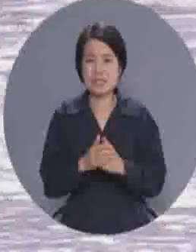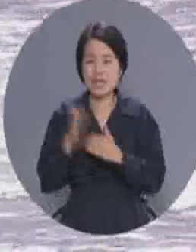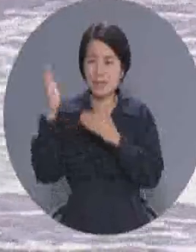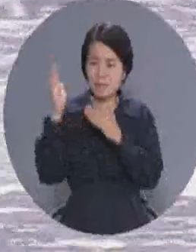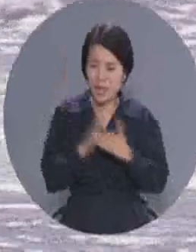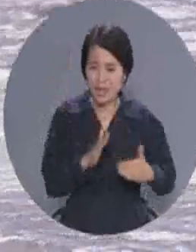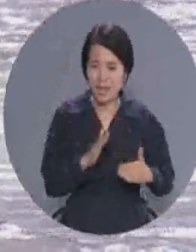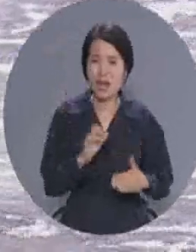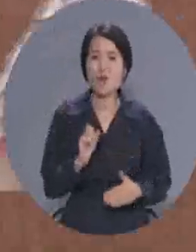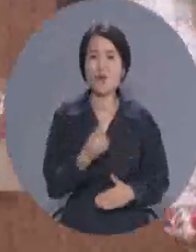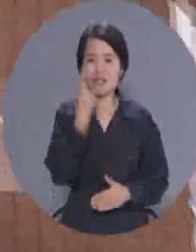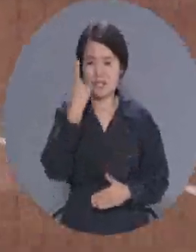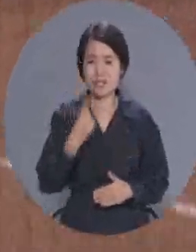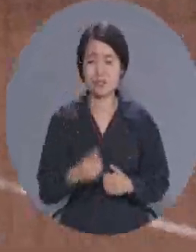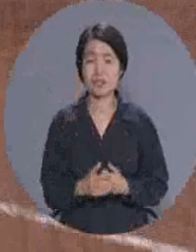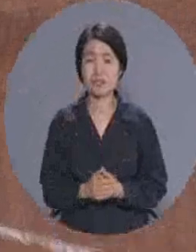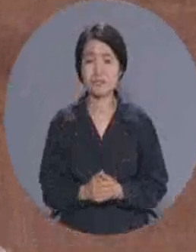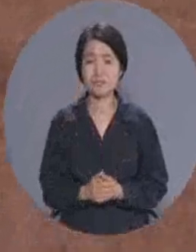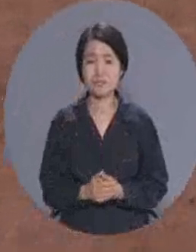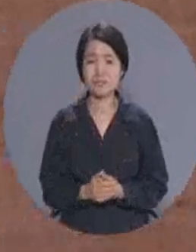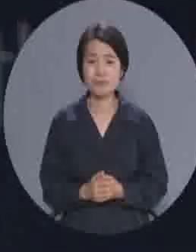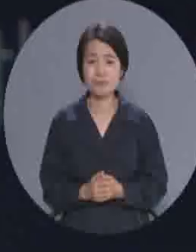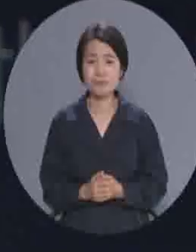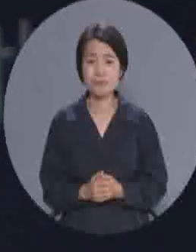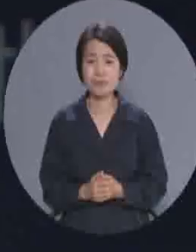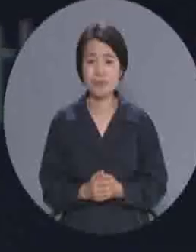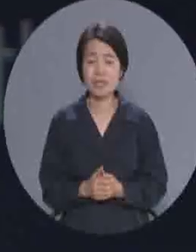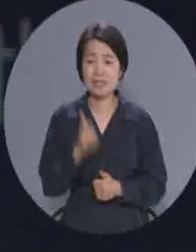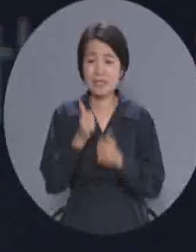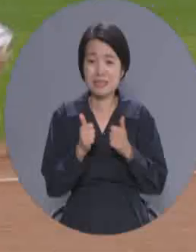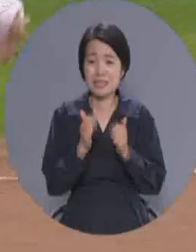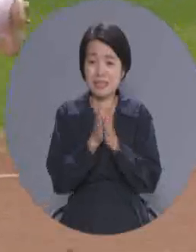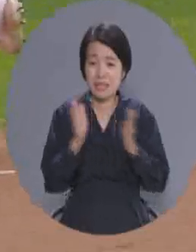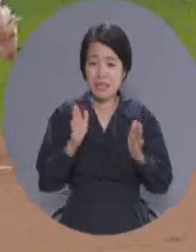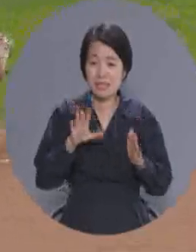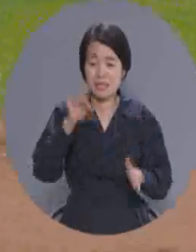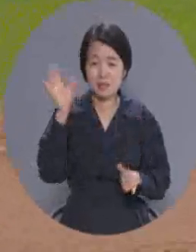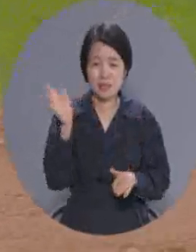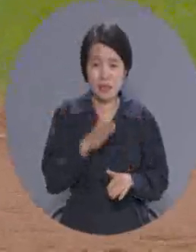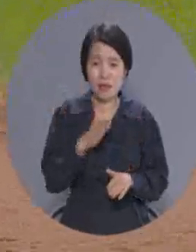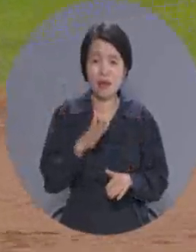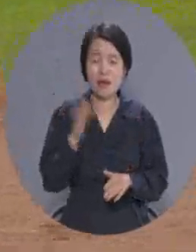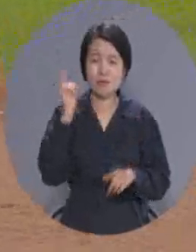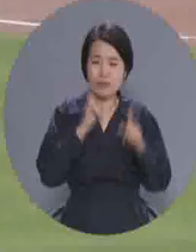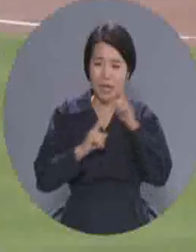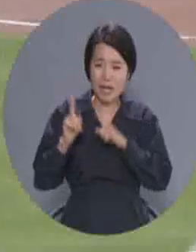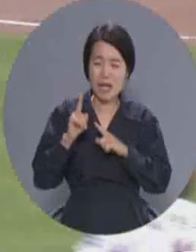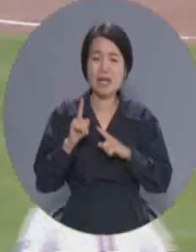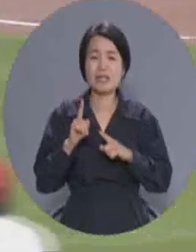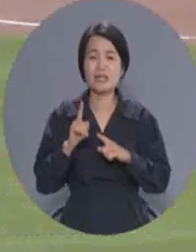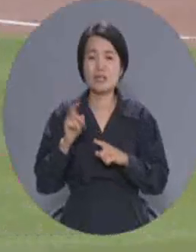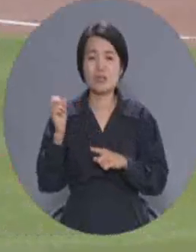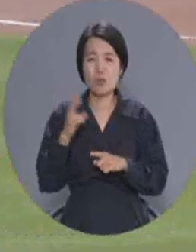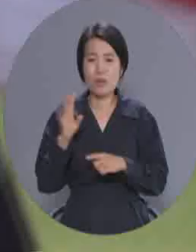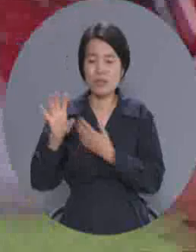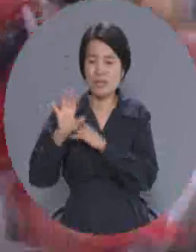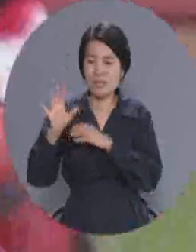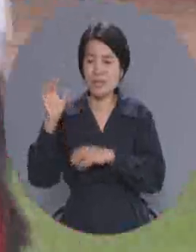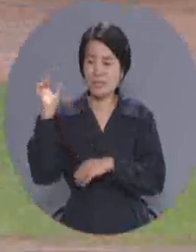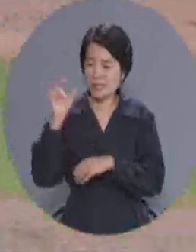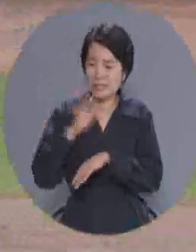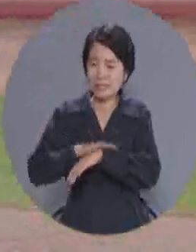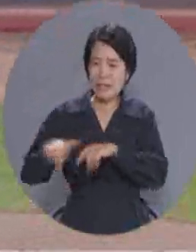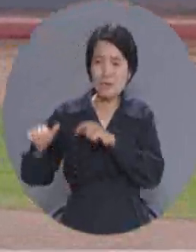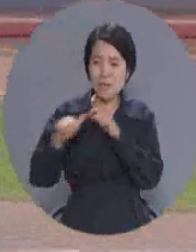가로막은 변수의 하나였습니다. 시즌 개막부터 발목을 잡았던 부상 악령과 함께 외인 투수를 잘